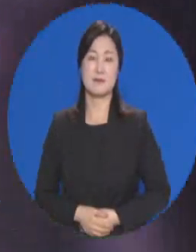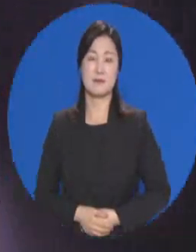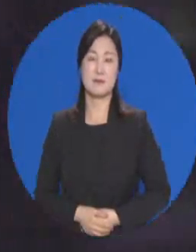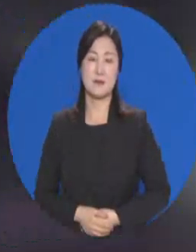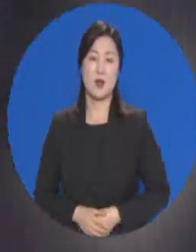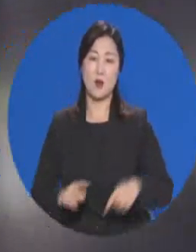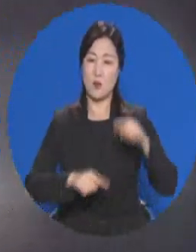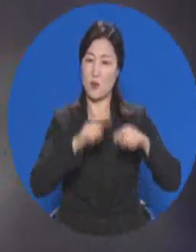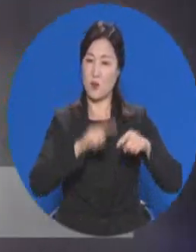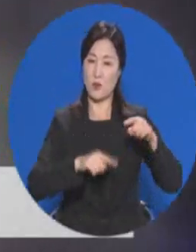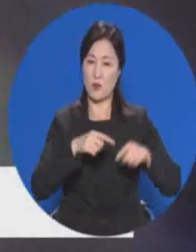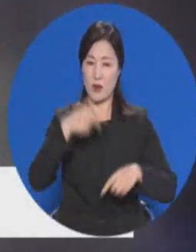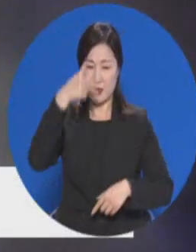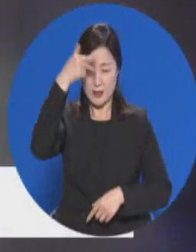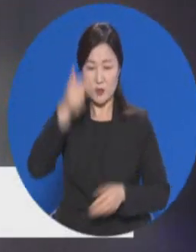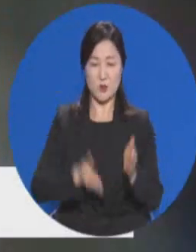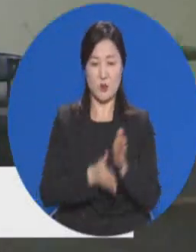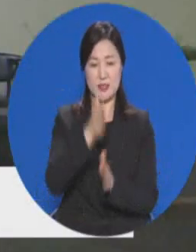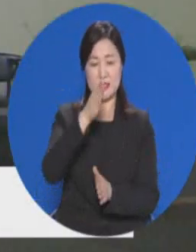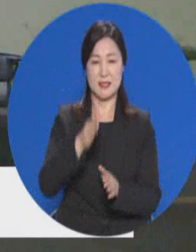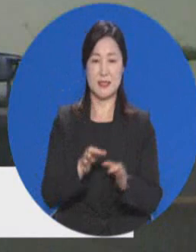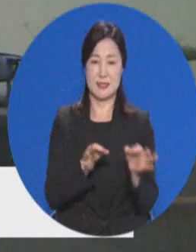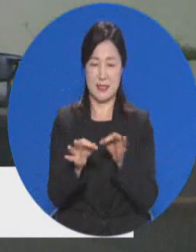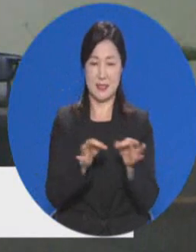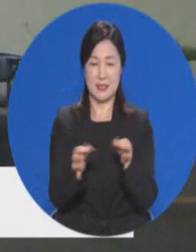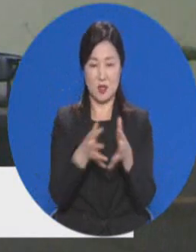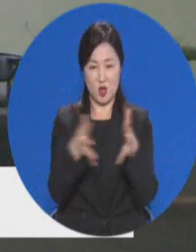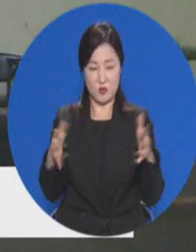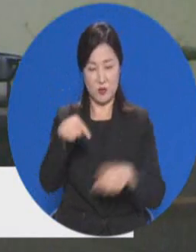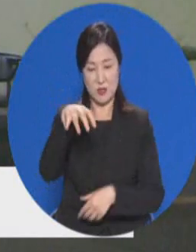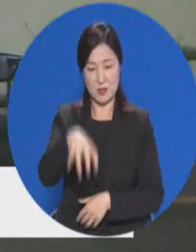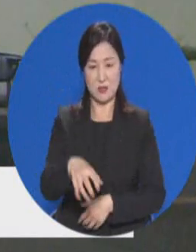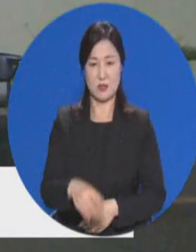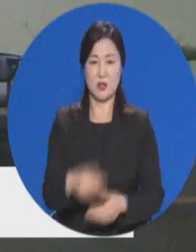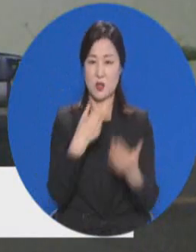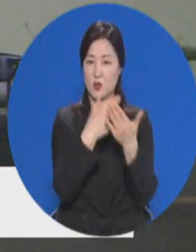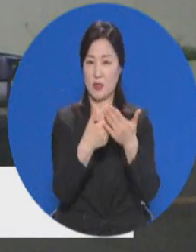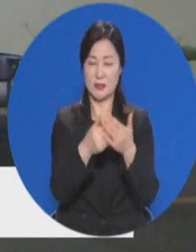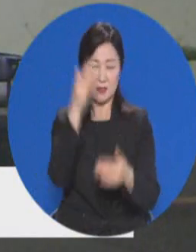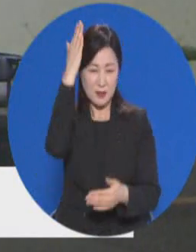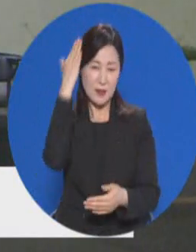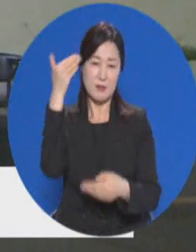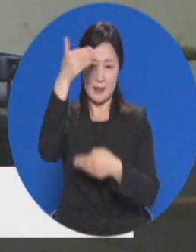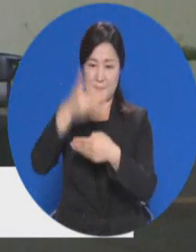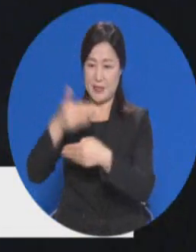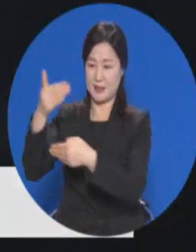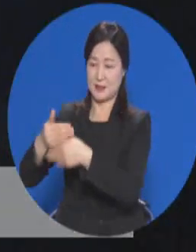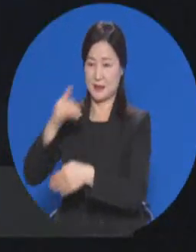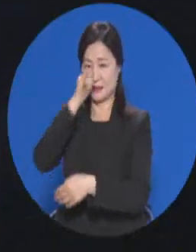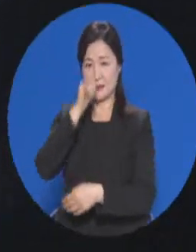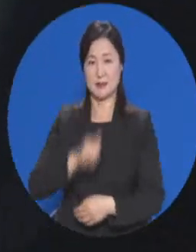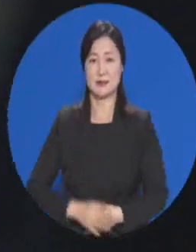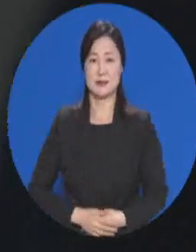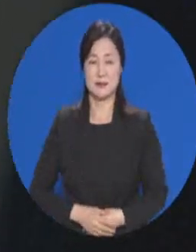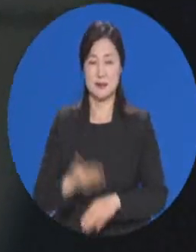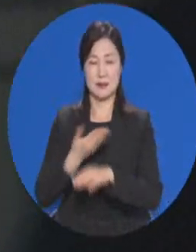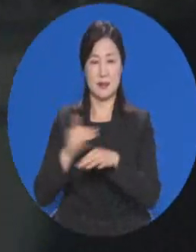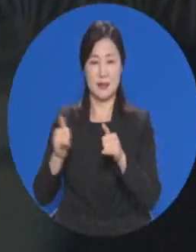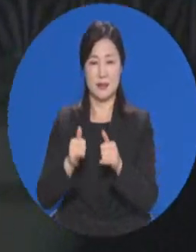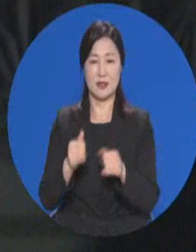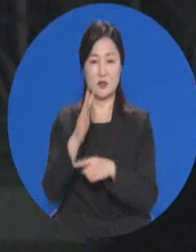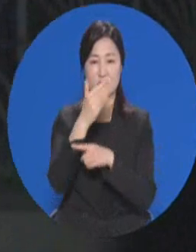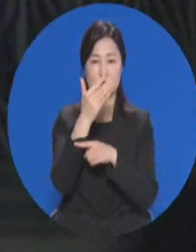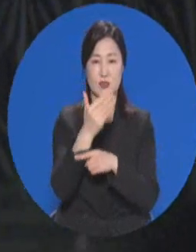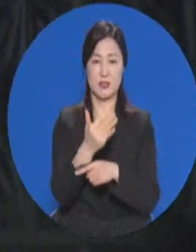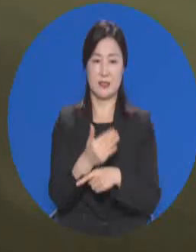목포 옛 도심의 한 상가 건물. 모든 유리창이 검은 막으로 가려져 있습니다. 외국 국기로